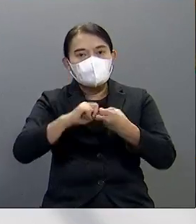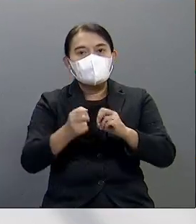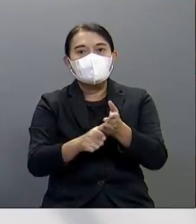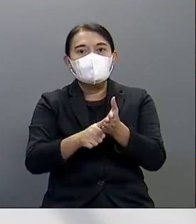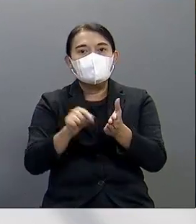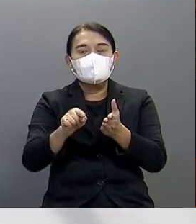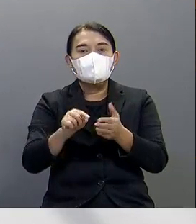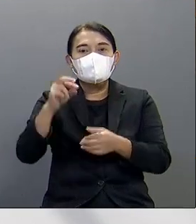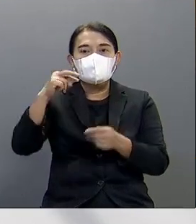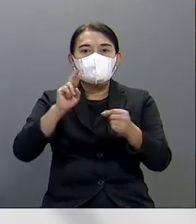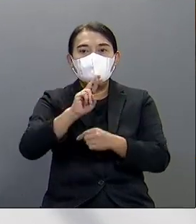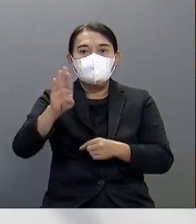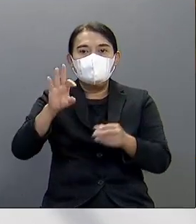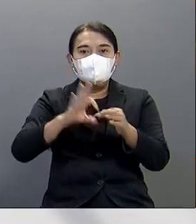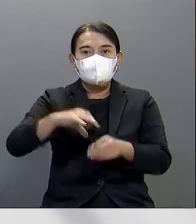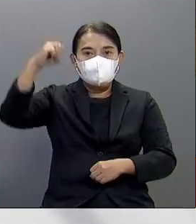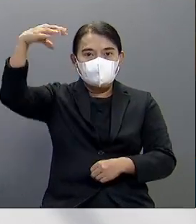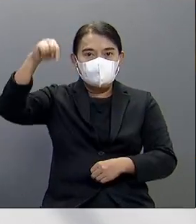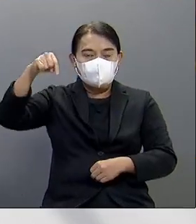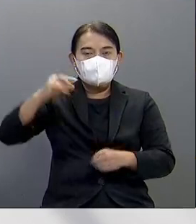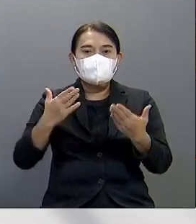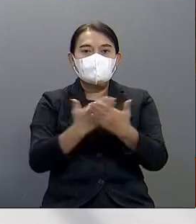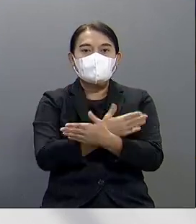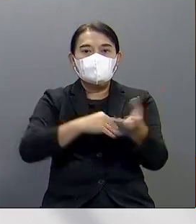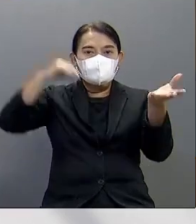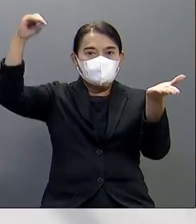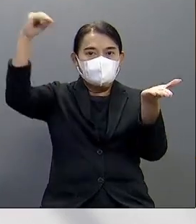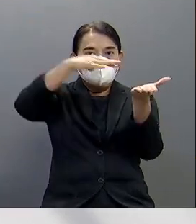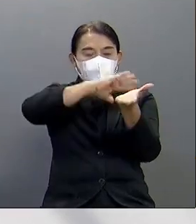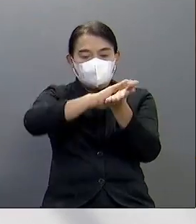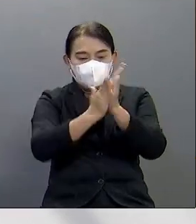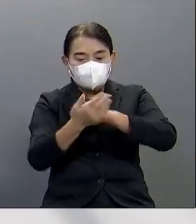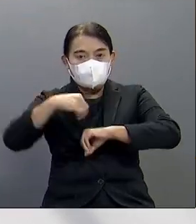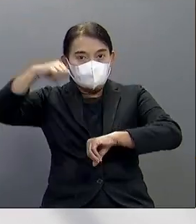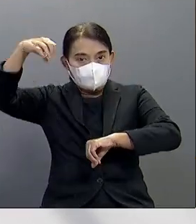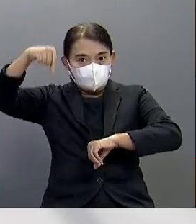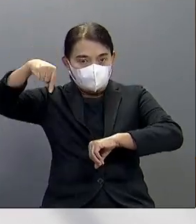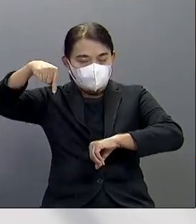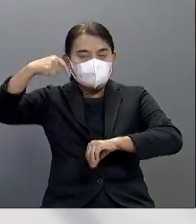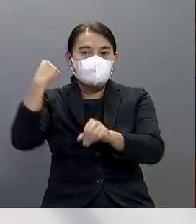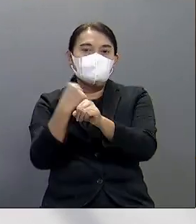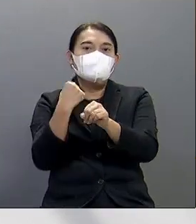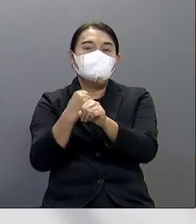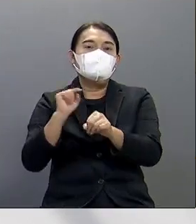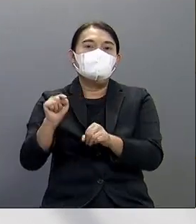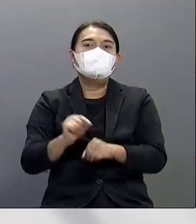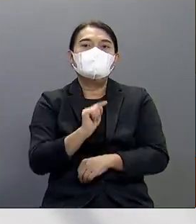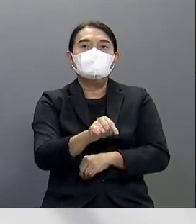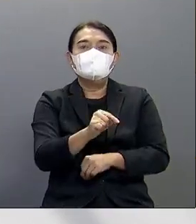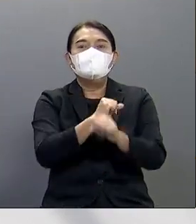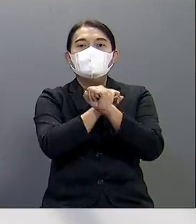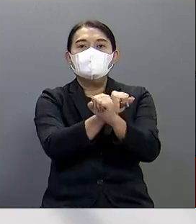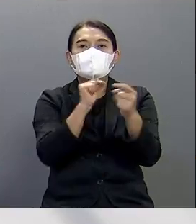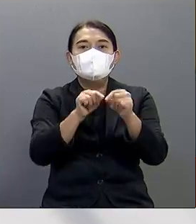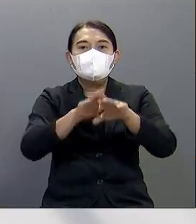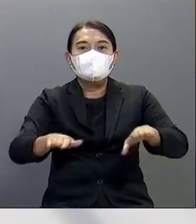โซลาร์เซลล์เลย มันจะไม่มีระบบไฟฟ้ากระแสสลับที่จะไปเลี้ยงตรงนั้นนะครับจะทำให้พื้นที่บริเวณนั้นปลอดภัยต่อเด็กม